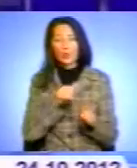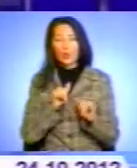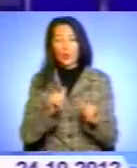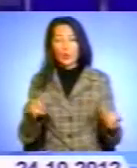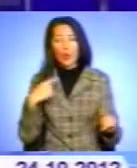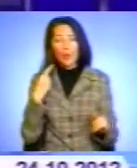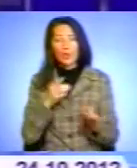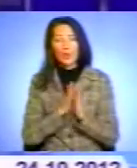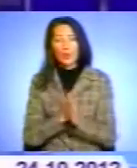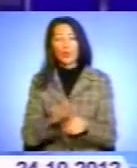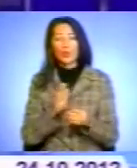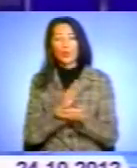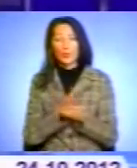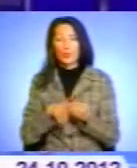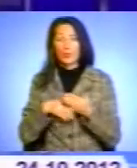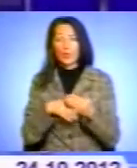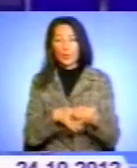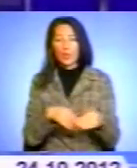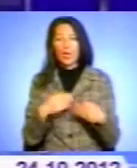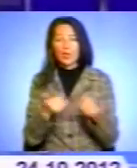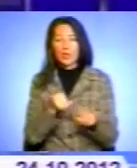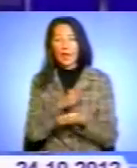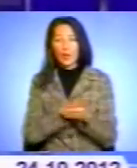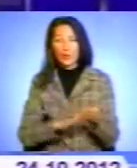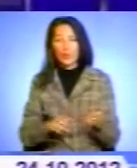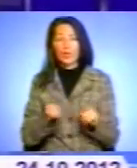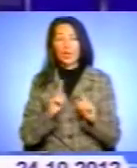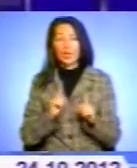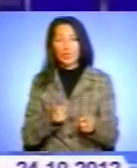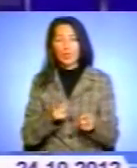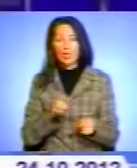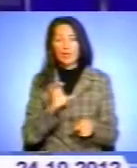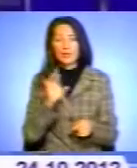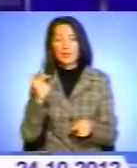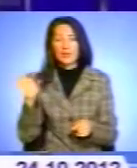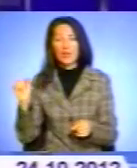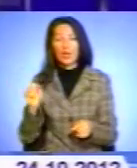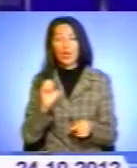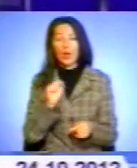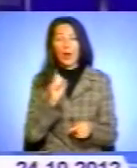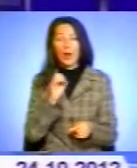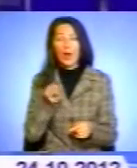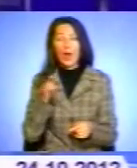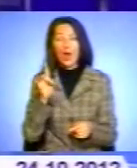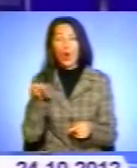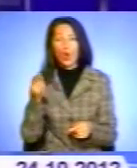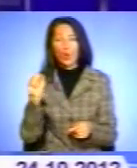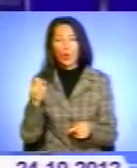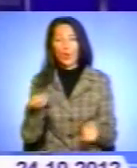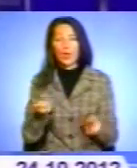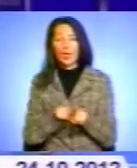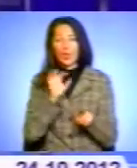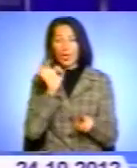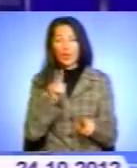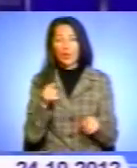продовженню дії сертифікату аеродрому, йдеться у листі голови обласної державної адміністрації. Він також зазначив, що з